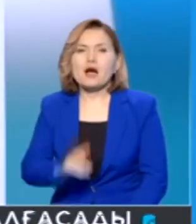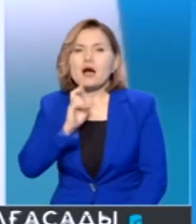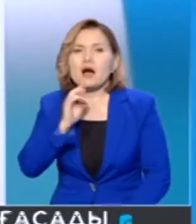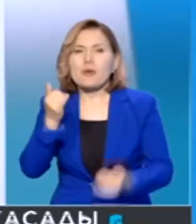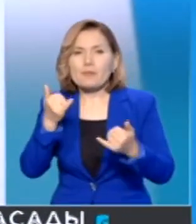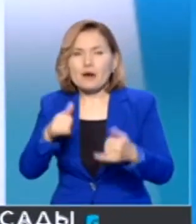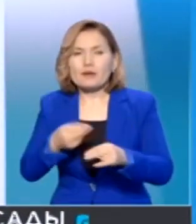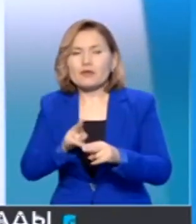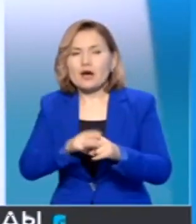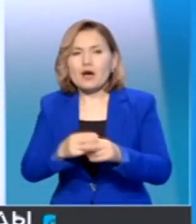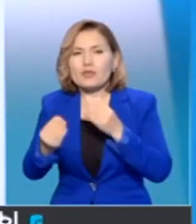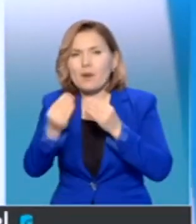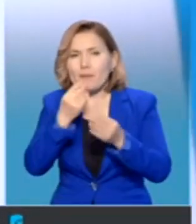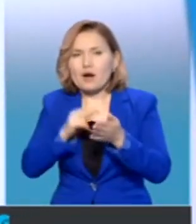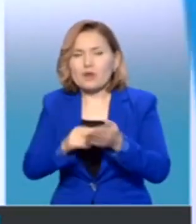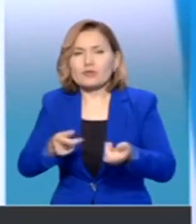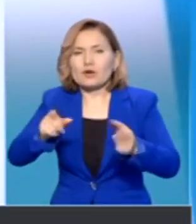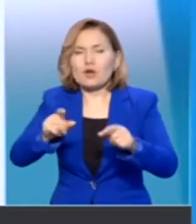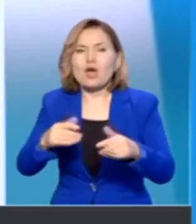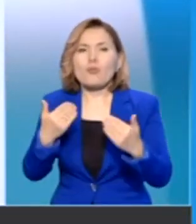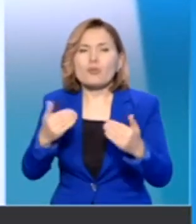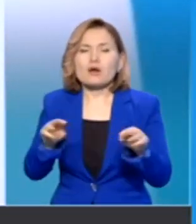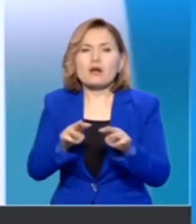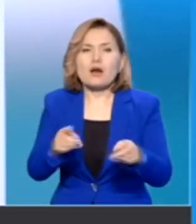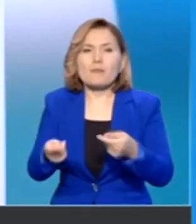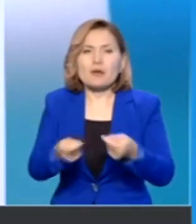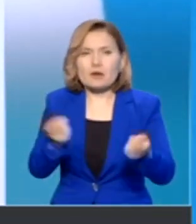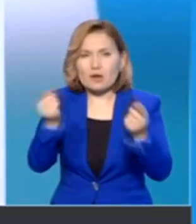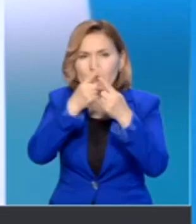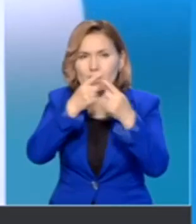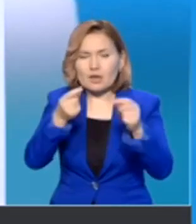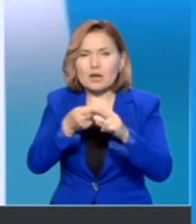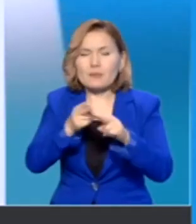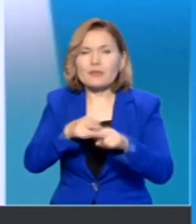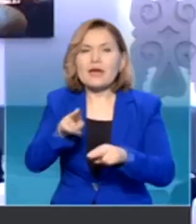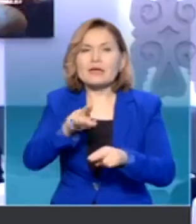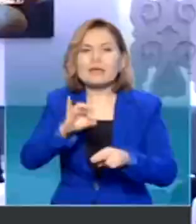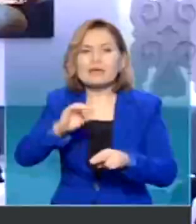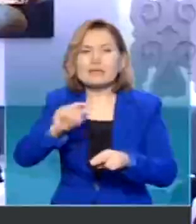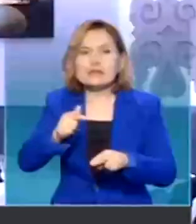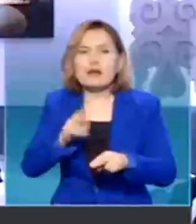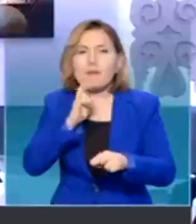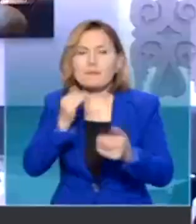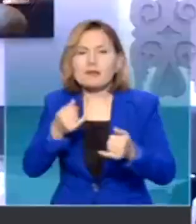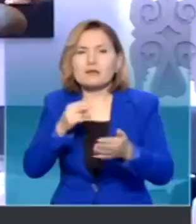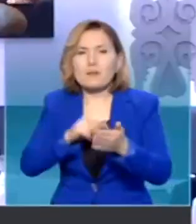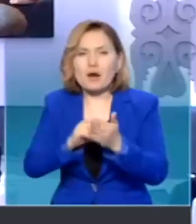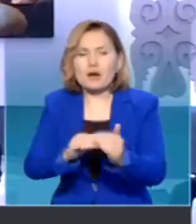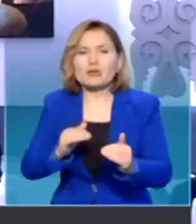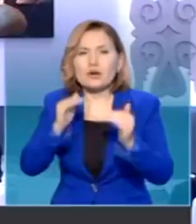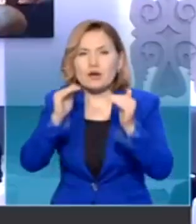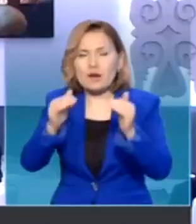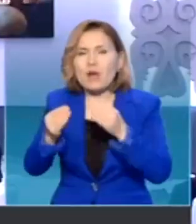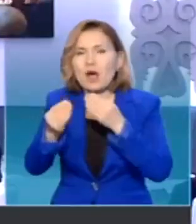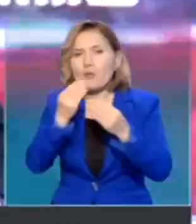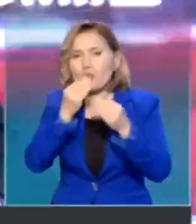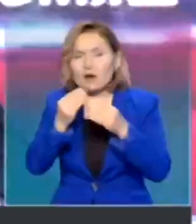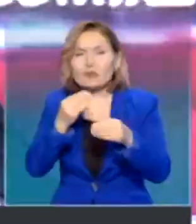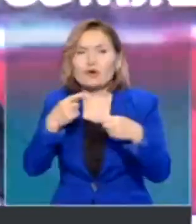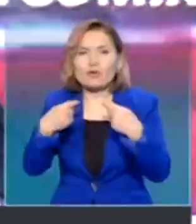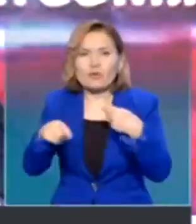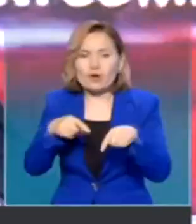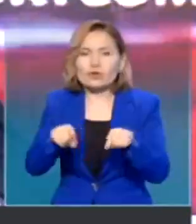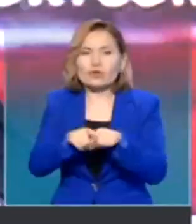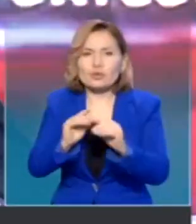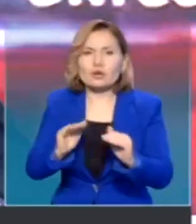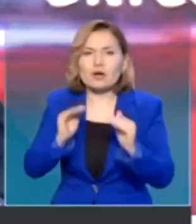Жанармайдан кейін азық-түлік қымбаттауы мүмкін. Сауда және интеграция министрлігінің өкілдері дизель мен бензин бағасының көтерілуі нарыққа әсер етпей қоймайды